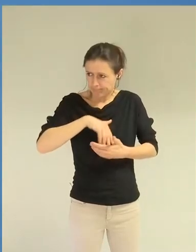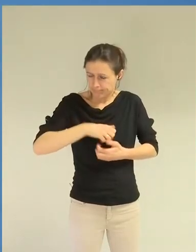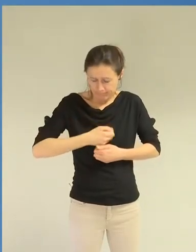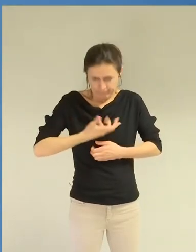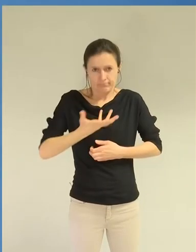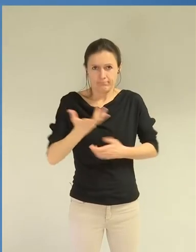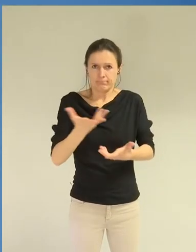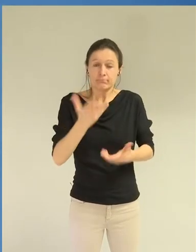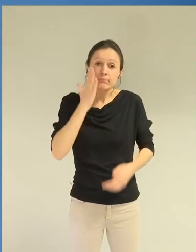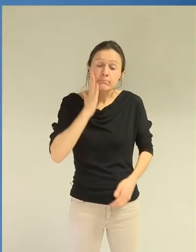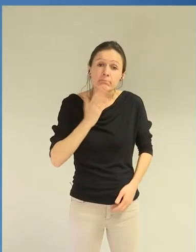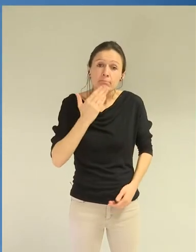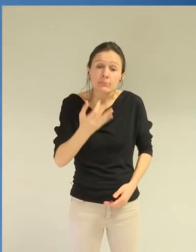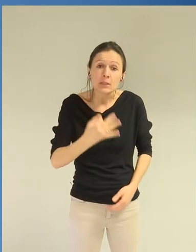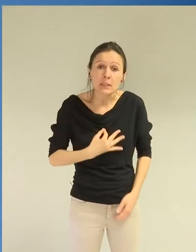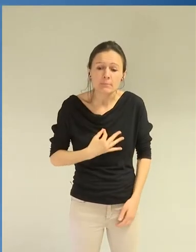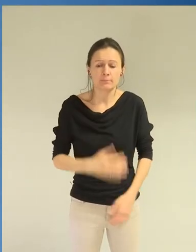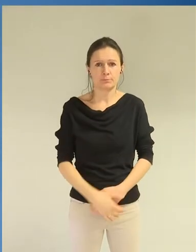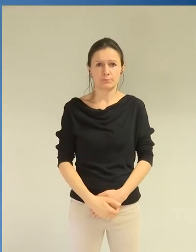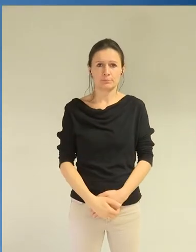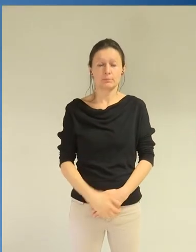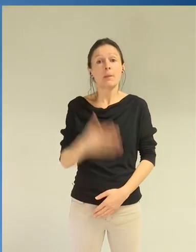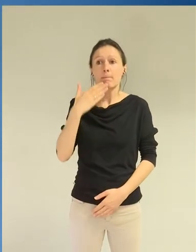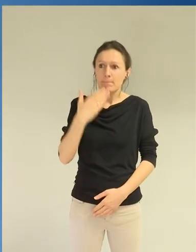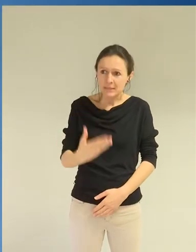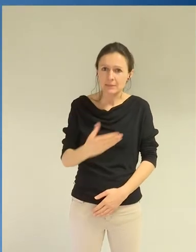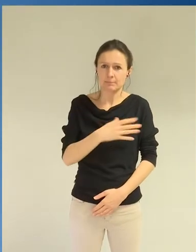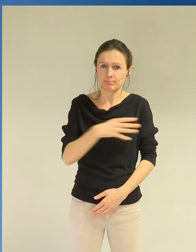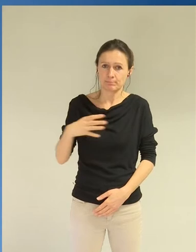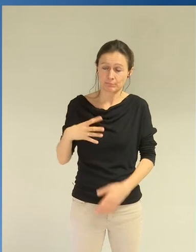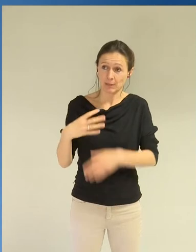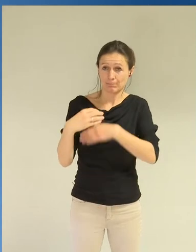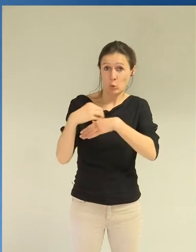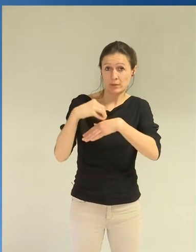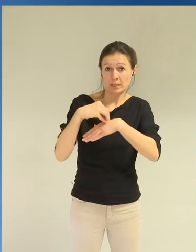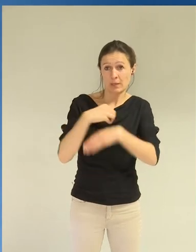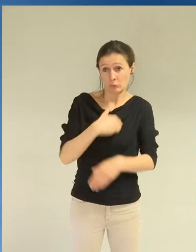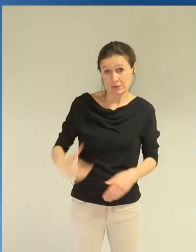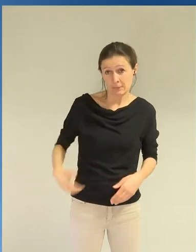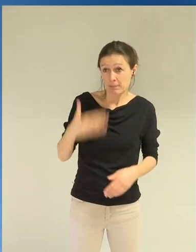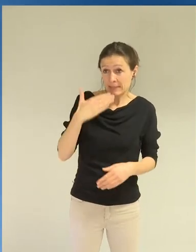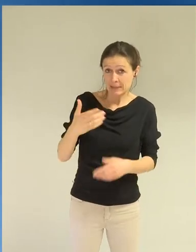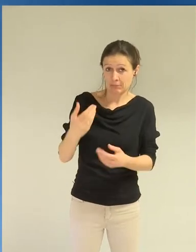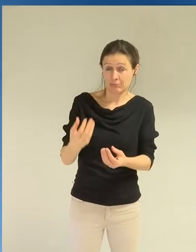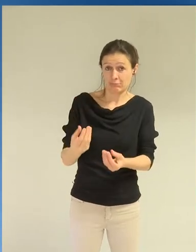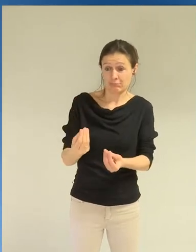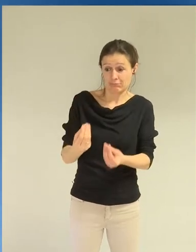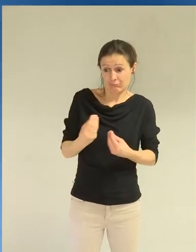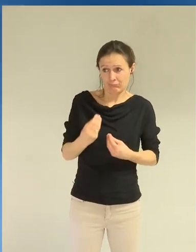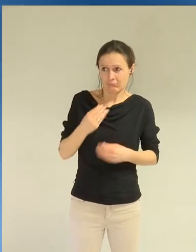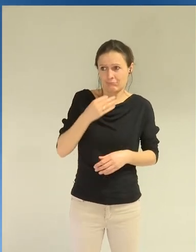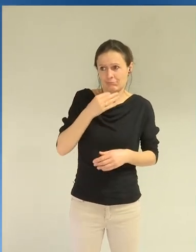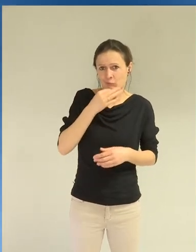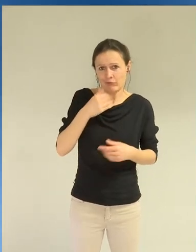merci madame la conseillère municipale je vous remercie de me donner l'occasion une nouvelle fois de partager ma position comme j'ai pu le faire